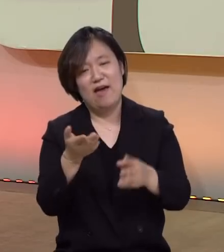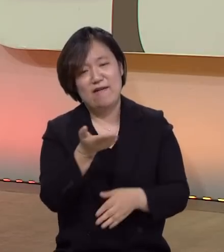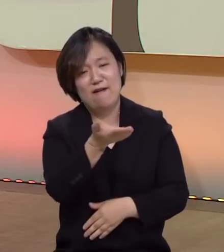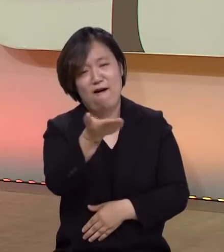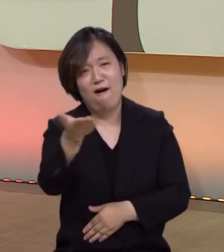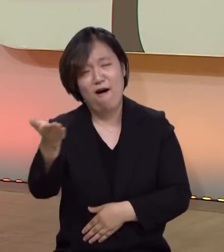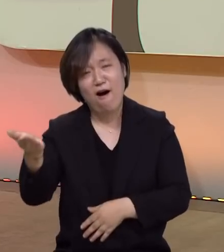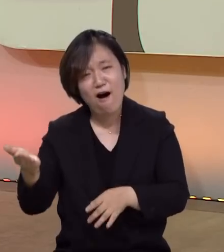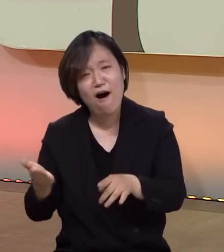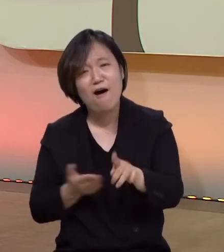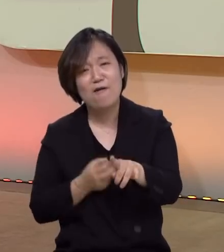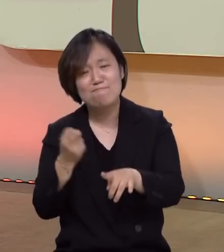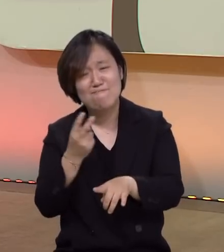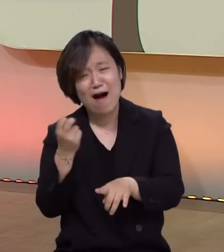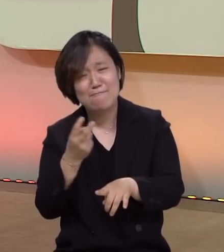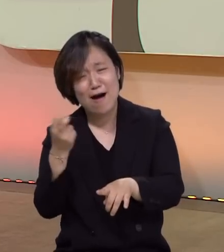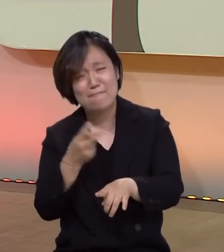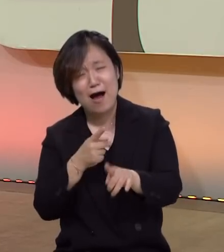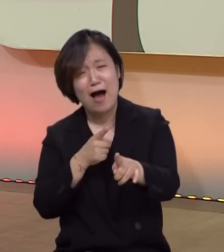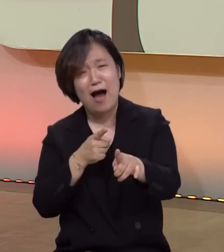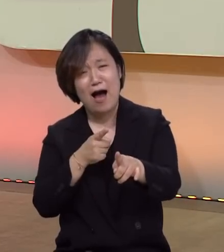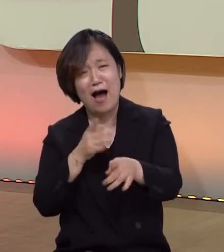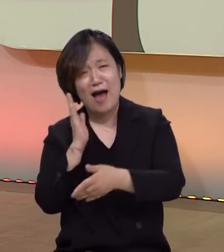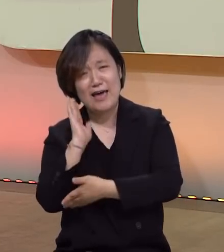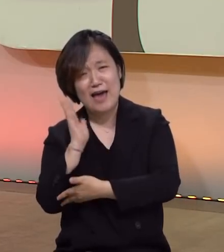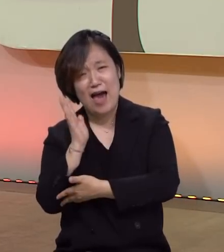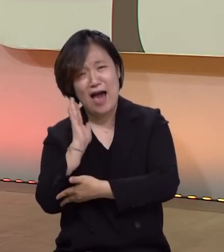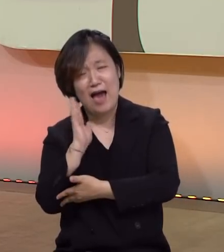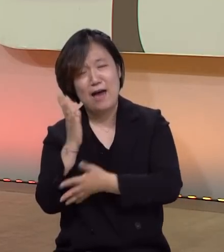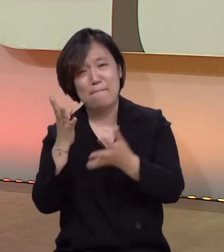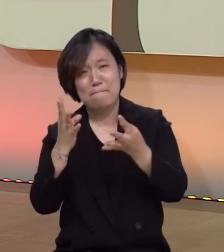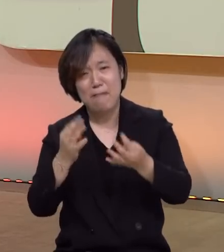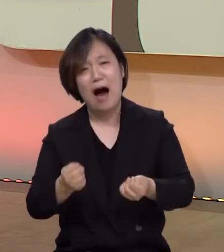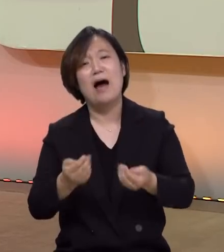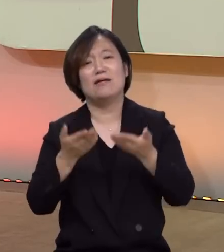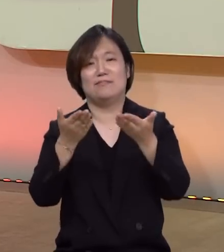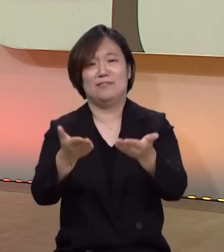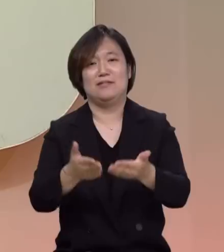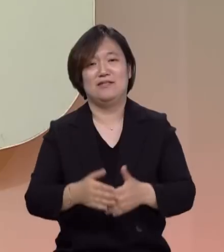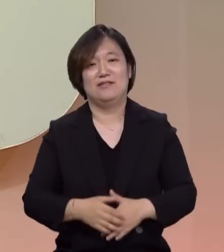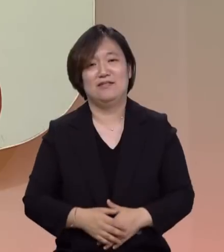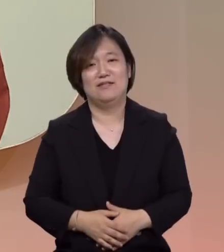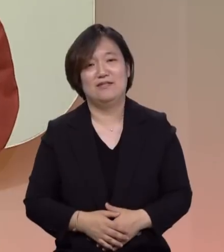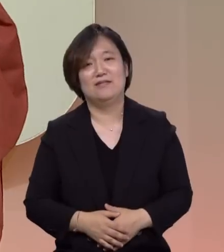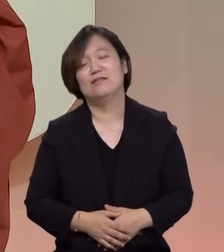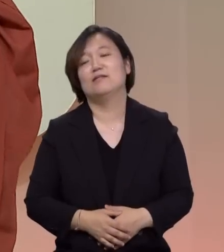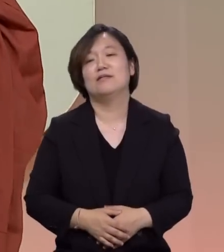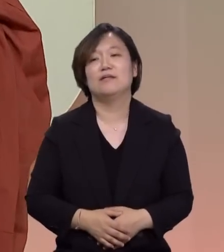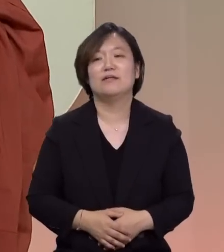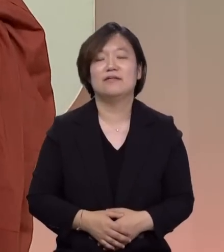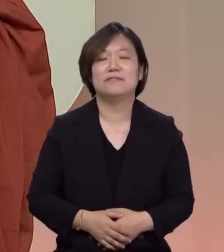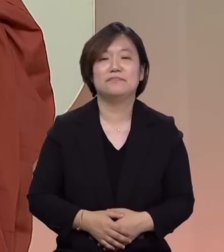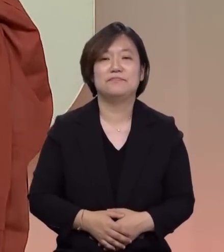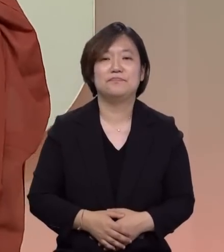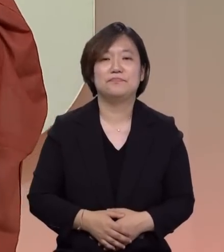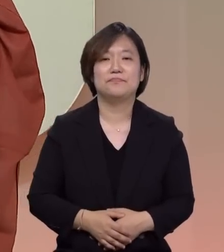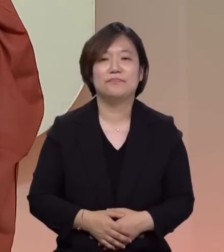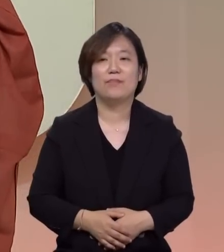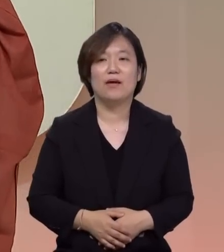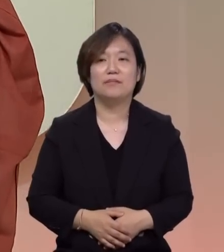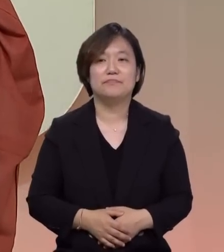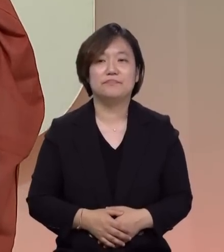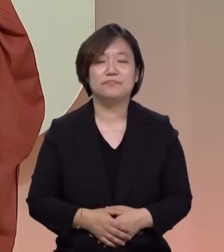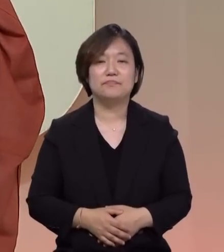귀가 따갑도록 따갑도록 여러분들에게 말씀을 드리는 바입니다 그래서 항상